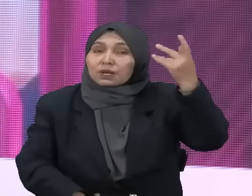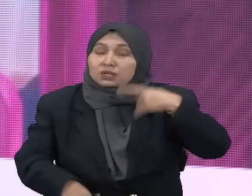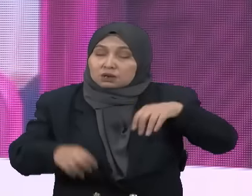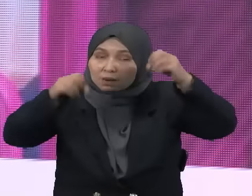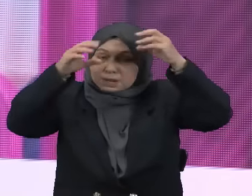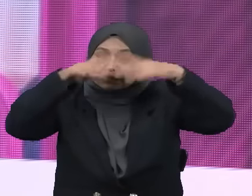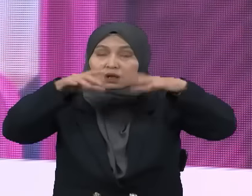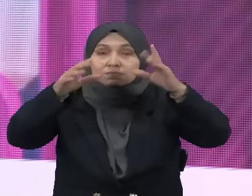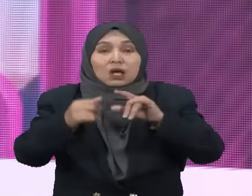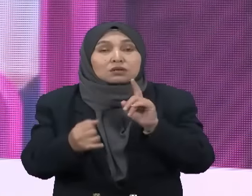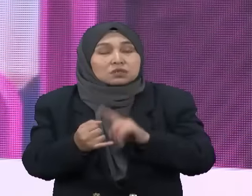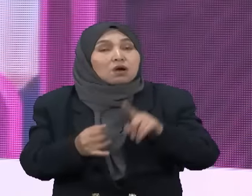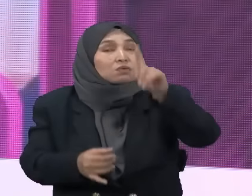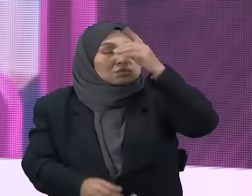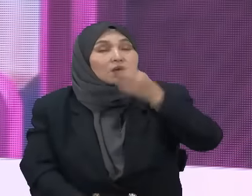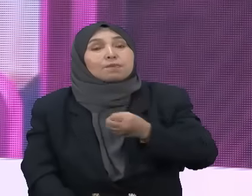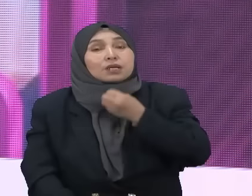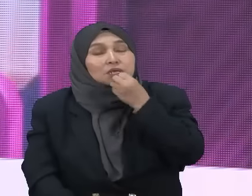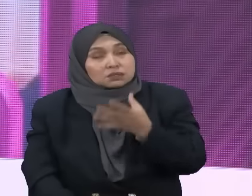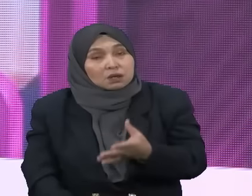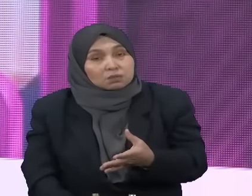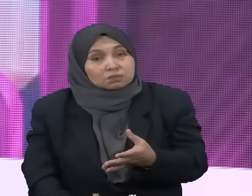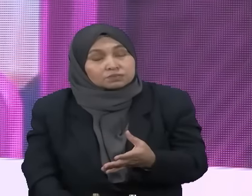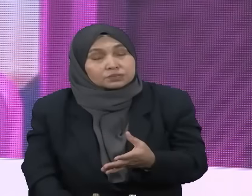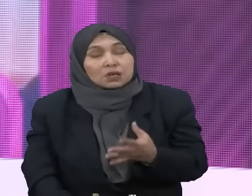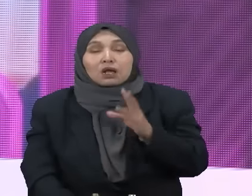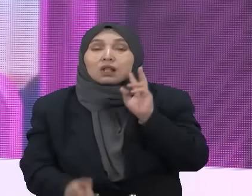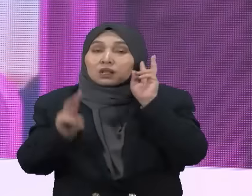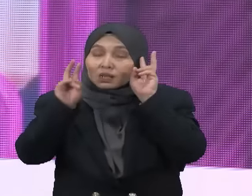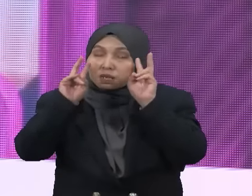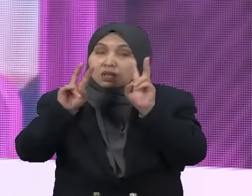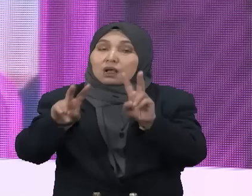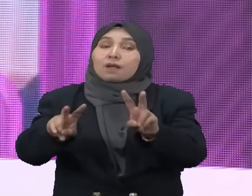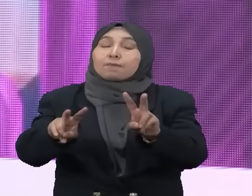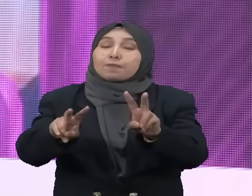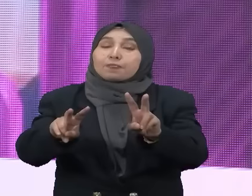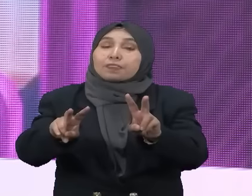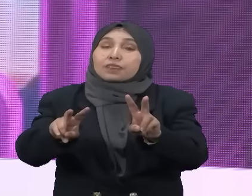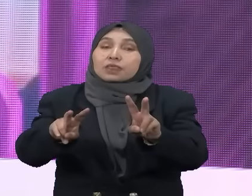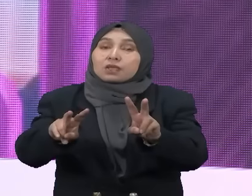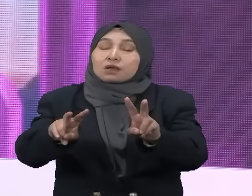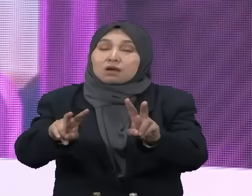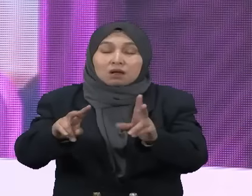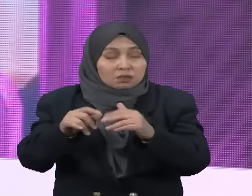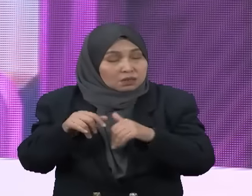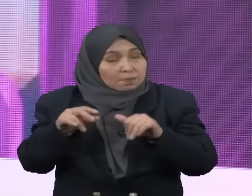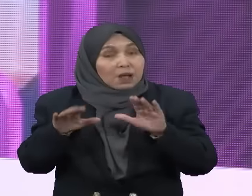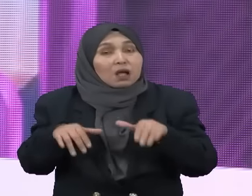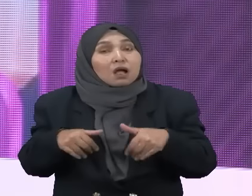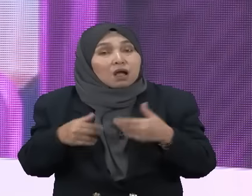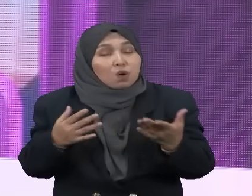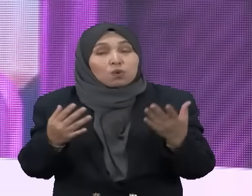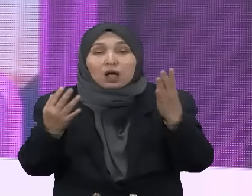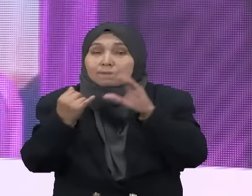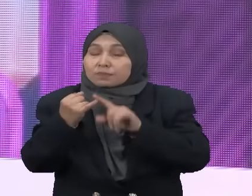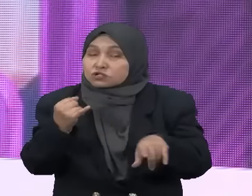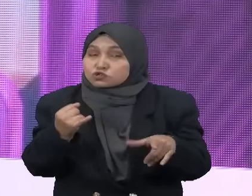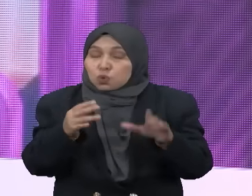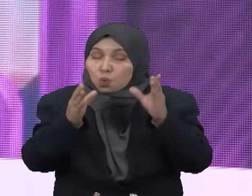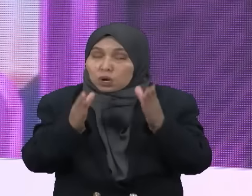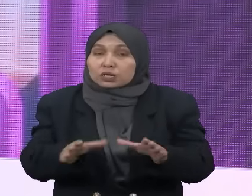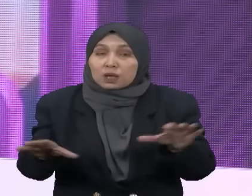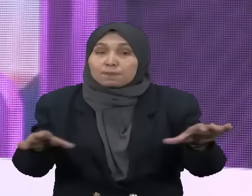Allah, akhirnya Allah kata fanzur, lihatlah kaifa kana aqibatul mujrimin, bagaimana kesudahan orang yang melakukan